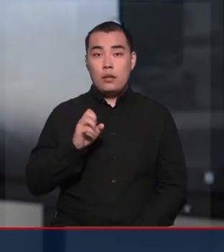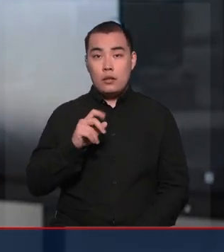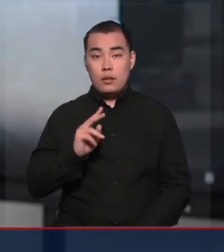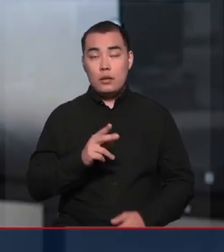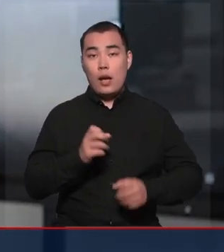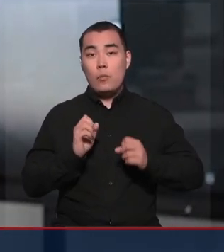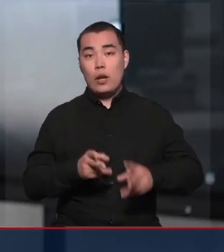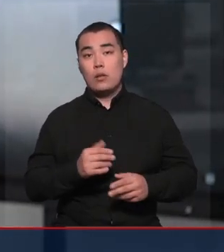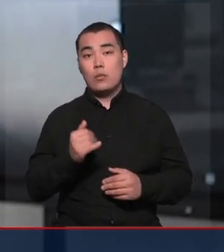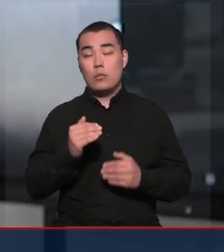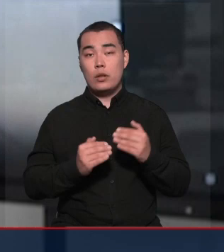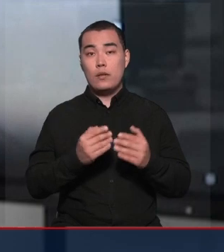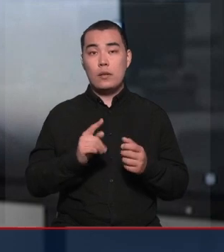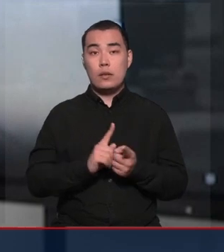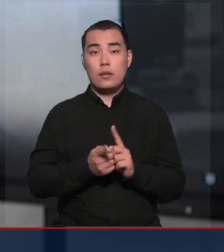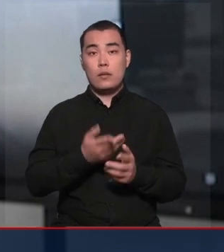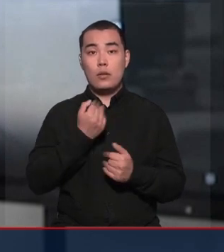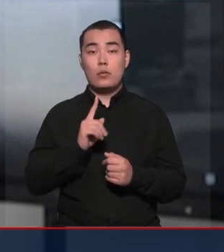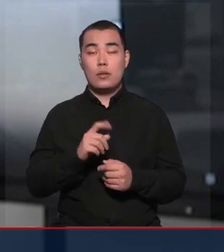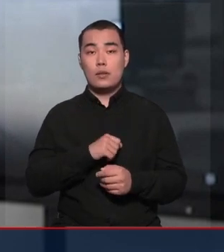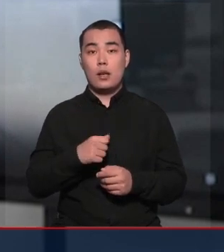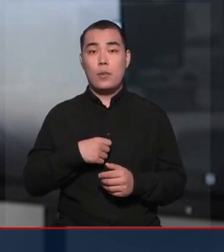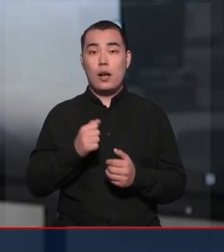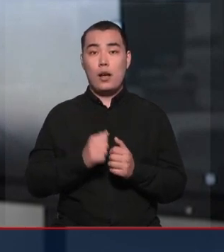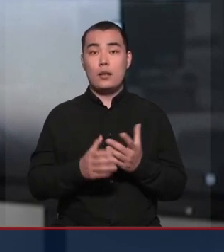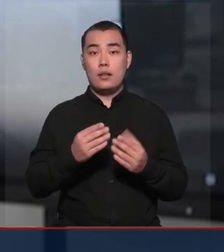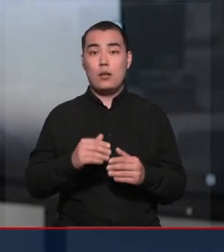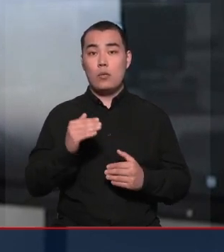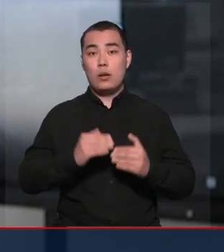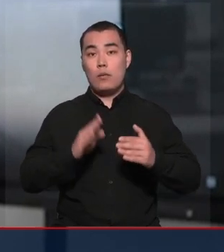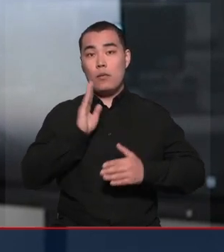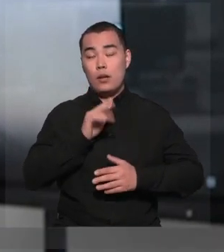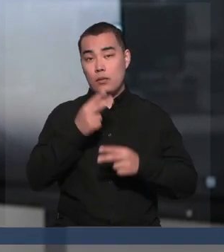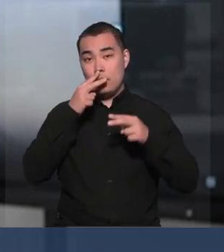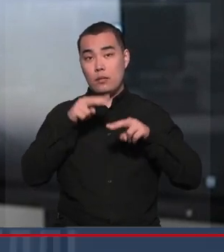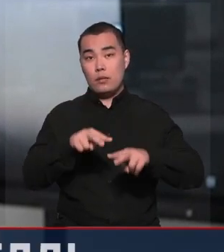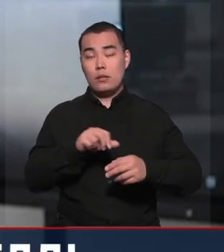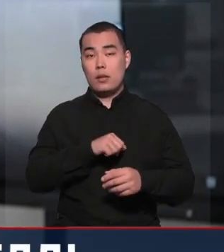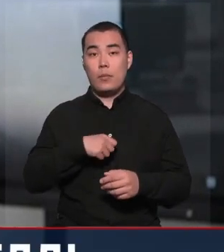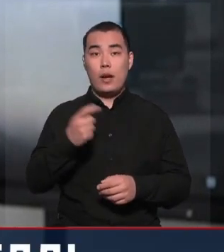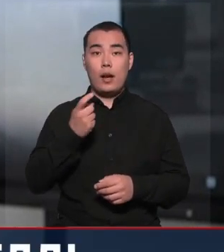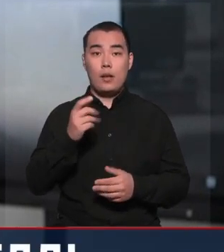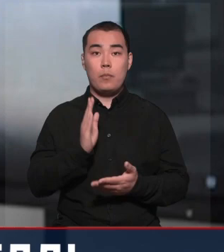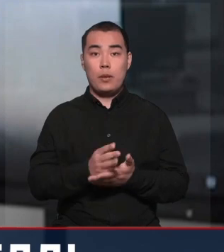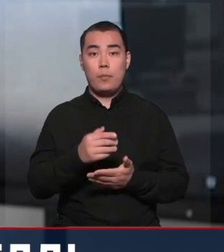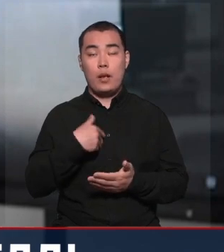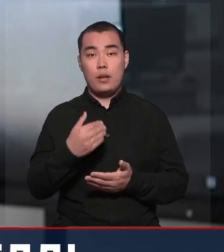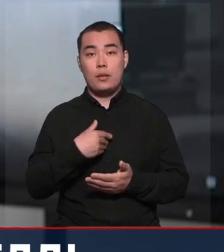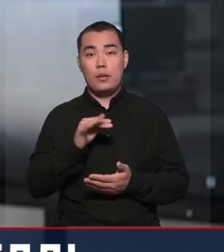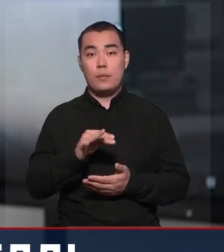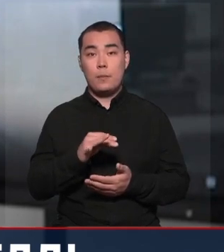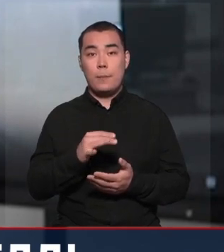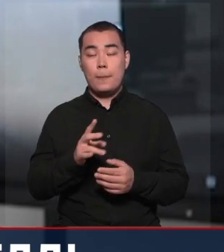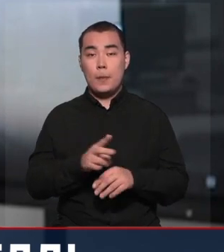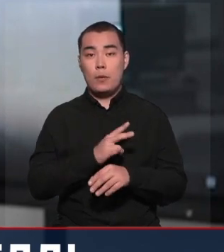критикалық деңгейге жете қойған жоқ. Бірақ күнбе-күн біз суды бақылап, тиісті шараларын алып отырмыз. Күндізгі